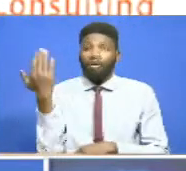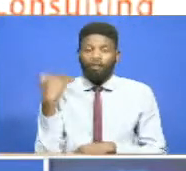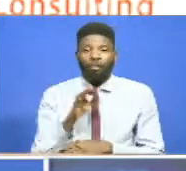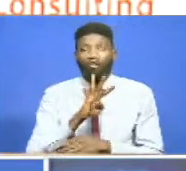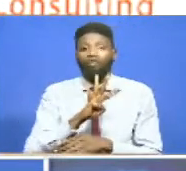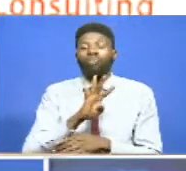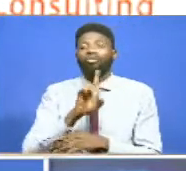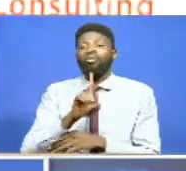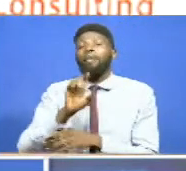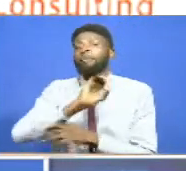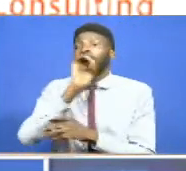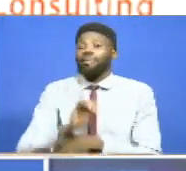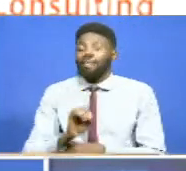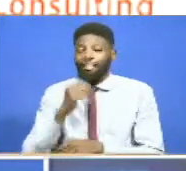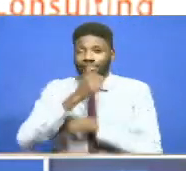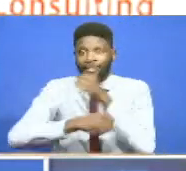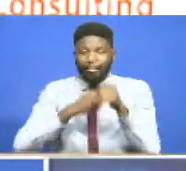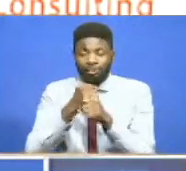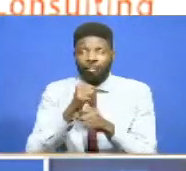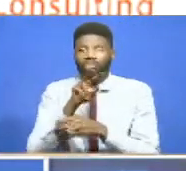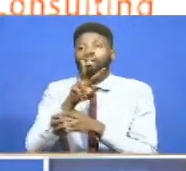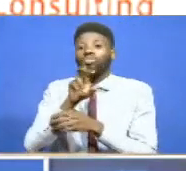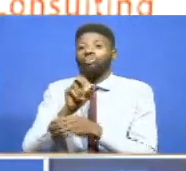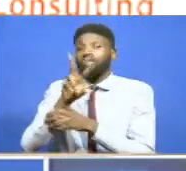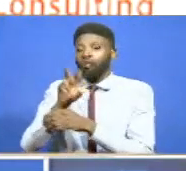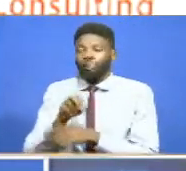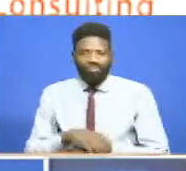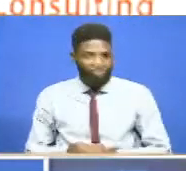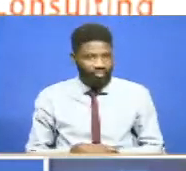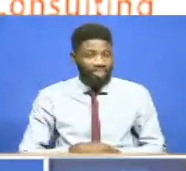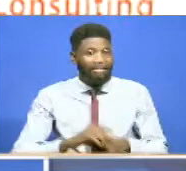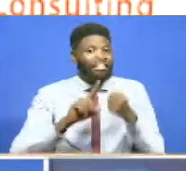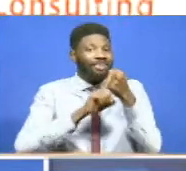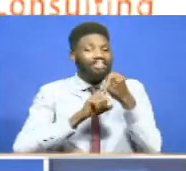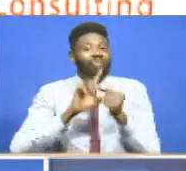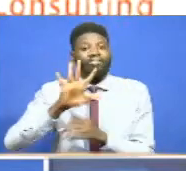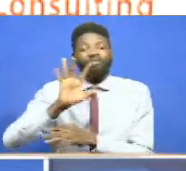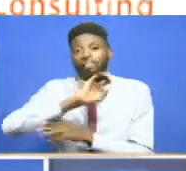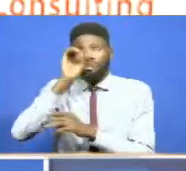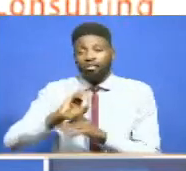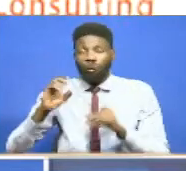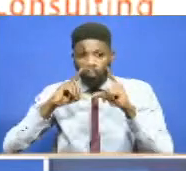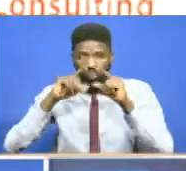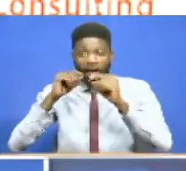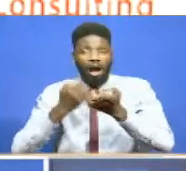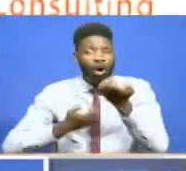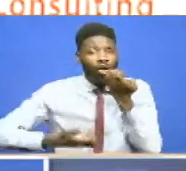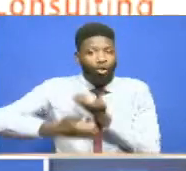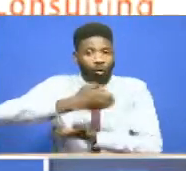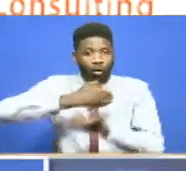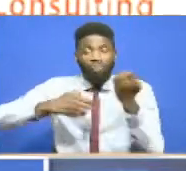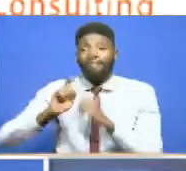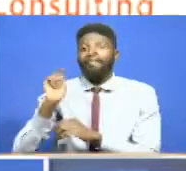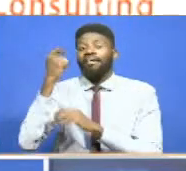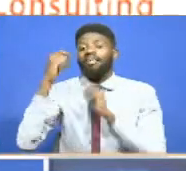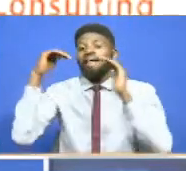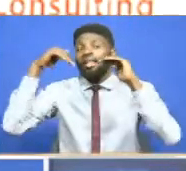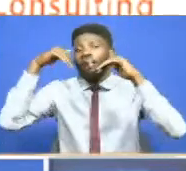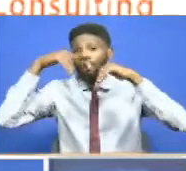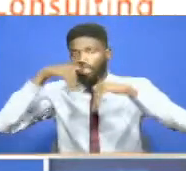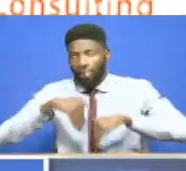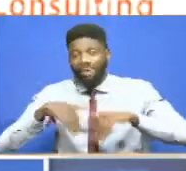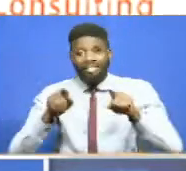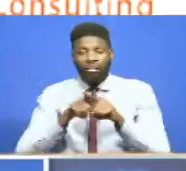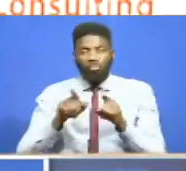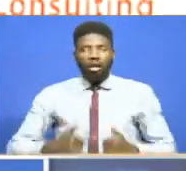41% mwaka 2020. 65% wanasema uchumi chini unaendelea kudidimia pamoja na kupanda kwa